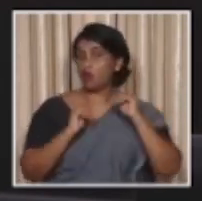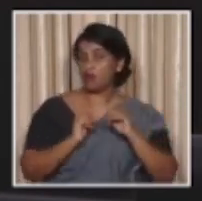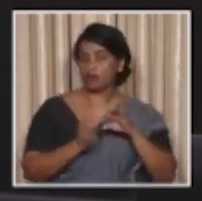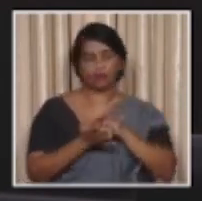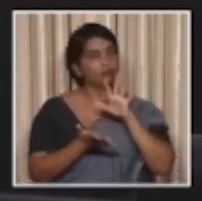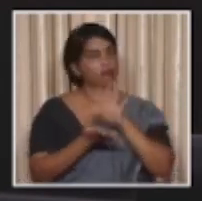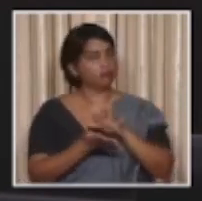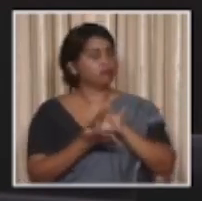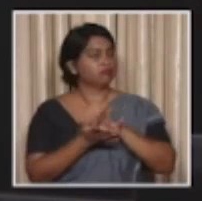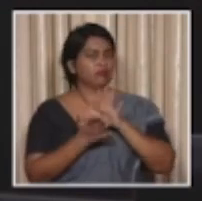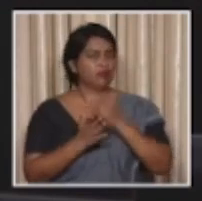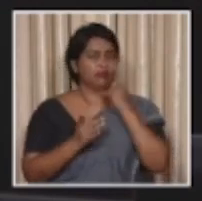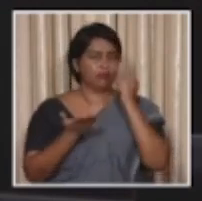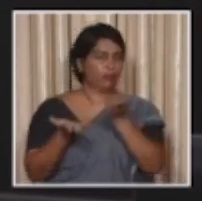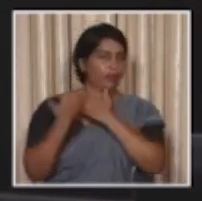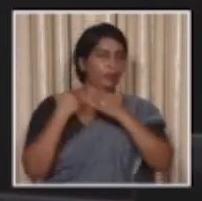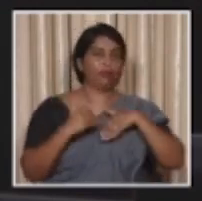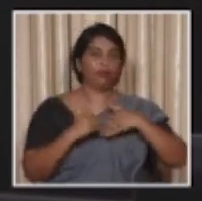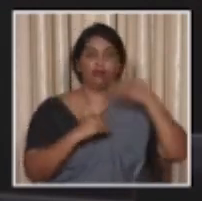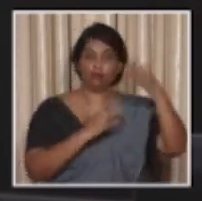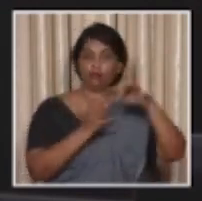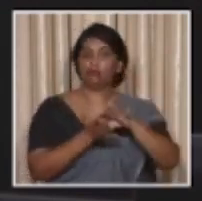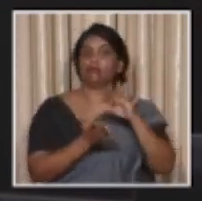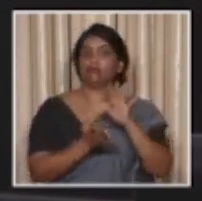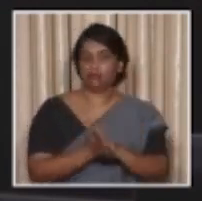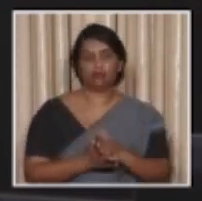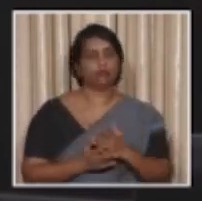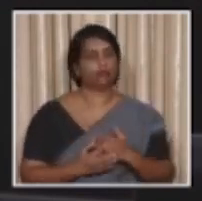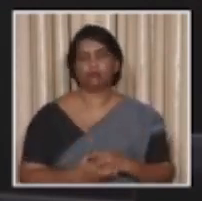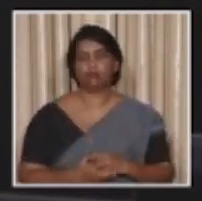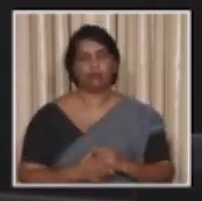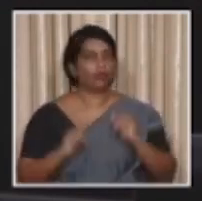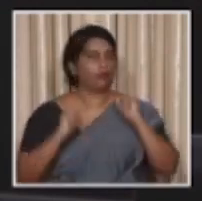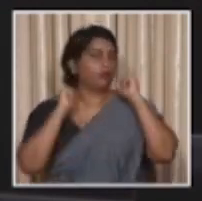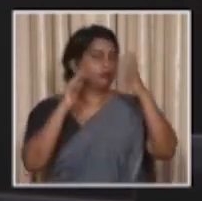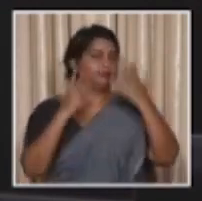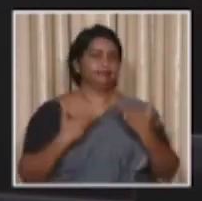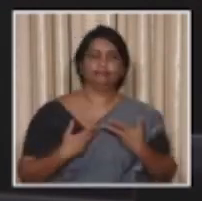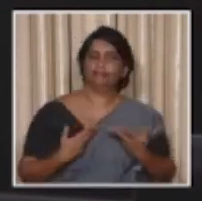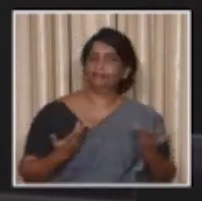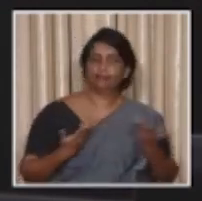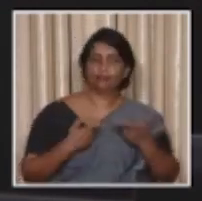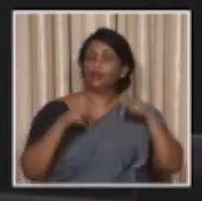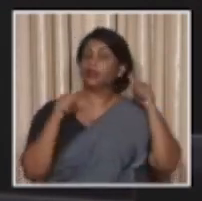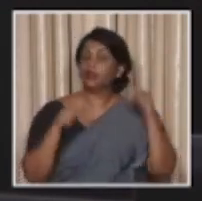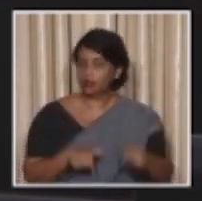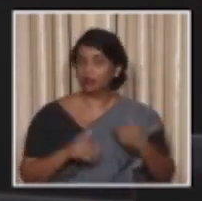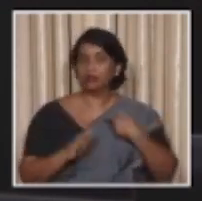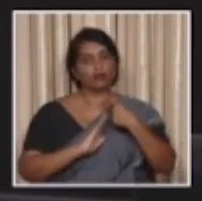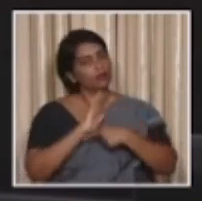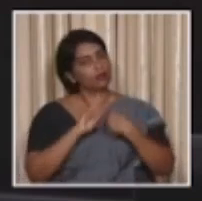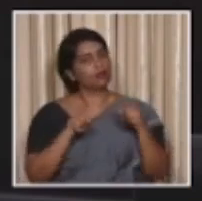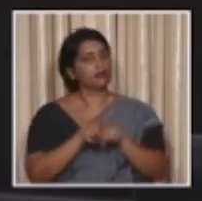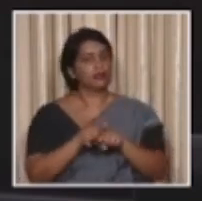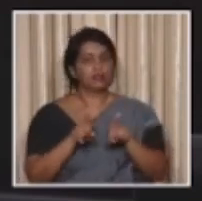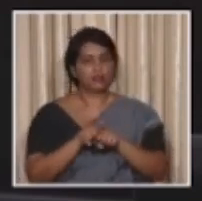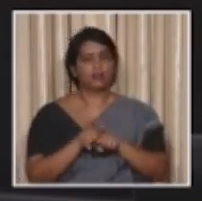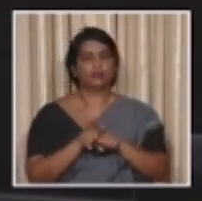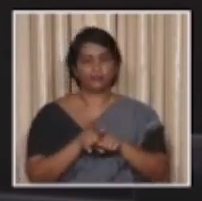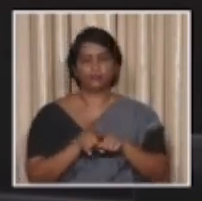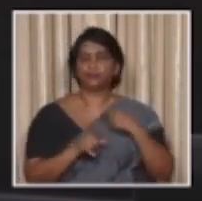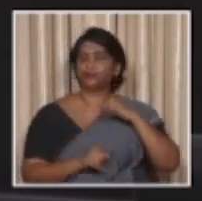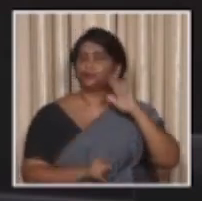තීරණ ගන්නවද කියන කාරණාව පිළිබඳව නම් අපිට සෑහීමකටපත් වෙන්න පුළුවන් කමක් නැහැ. අද අපේ රටක් හිටිර ගත්තාම